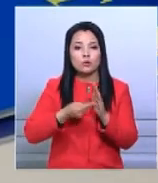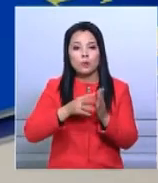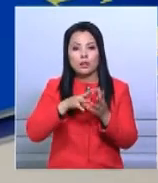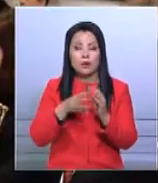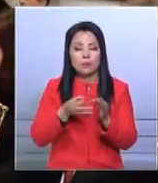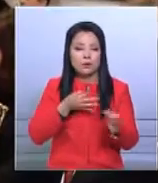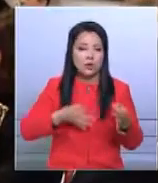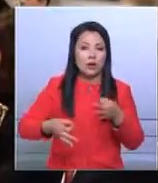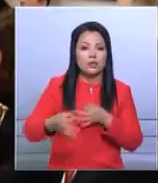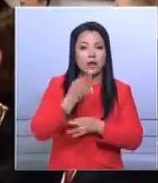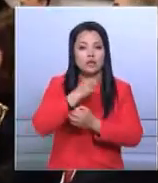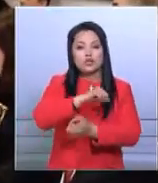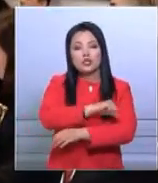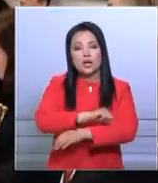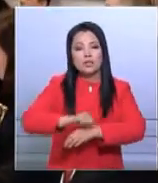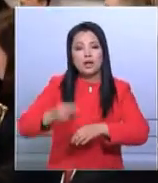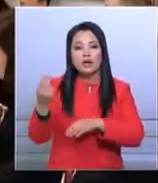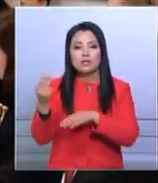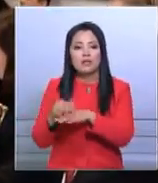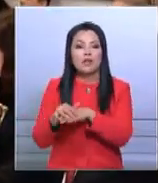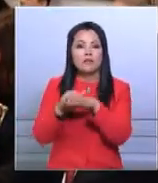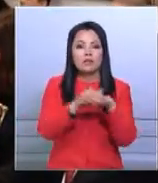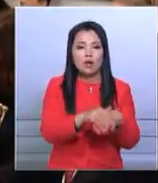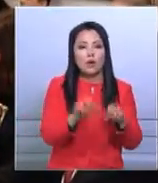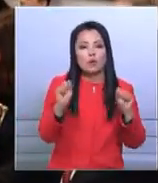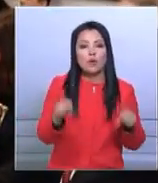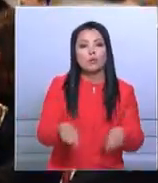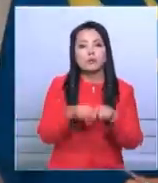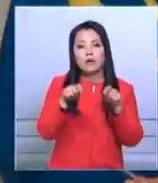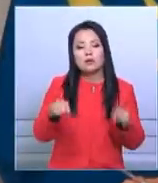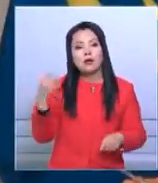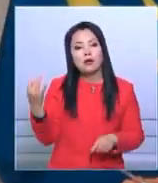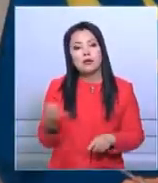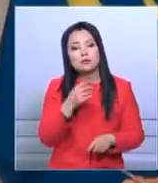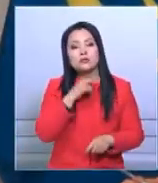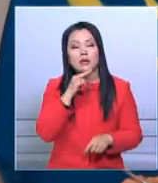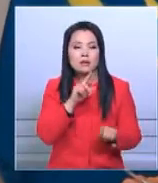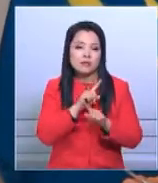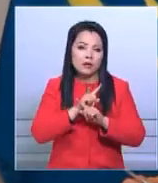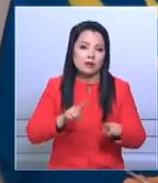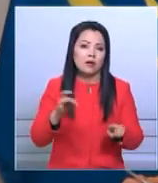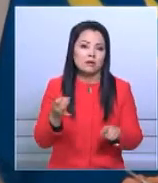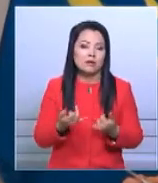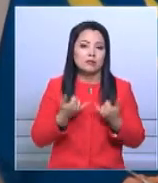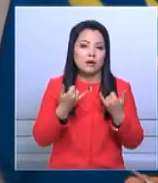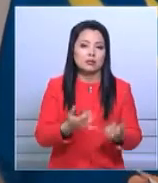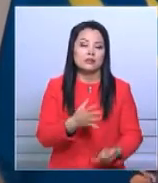бөлісті. Шетелдік тарап еліміздің инвестициялық мүмкіндіктеріне ерекше қызығушылық танытты.